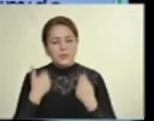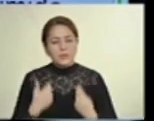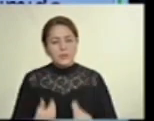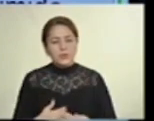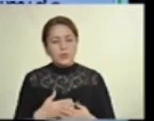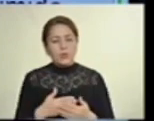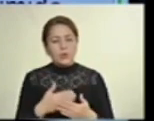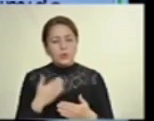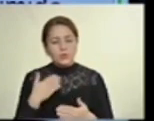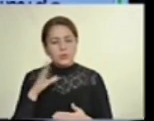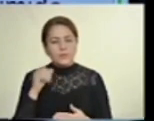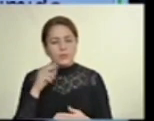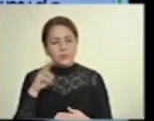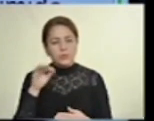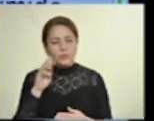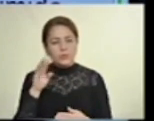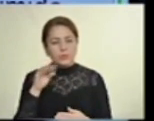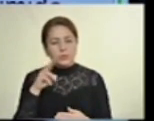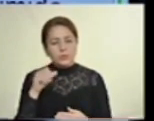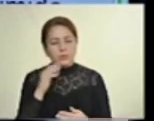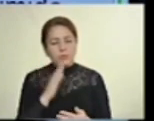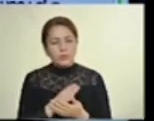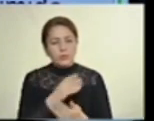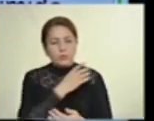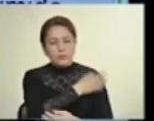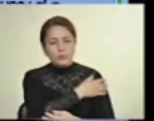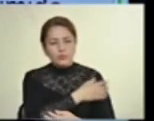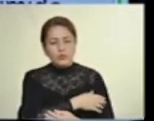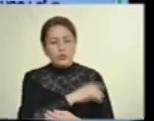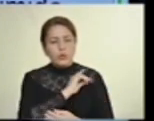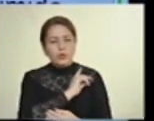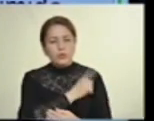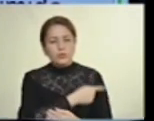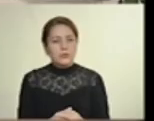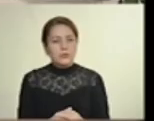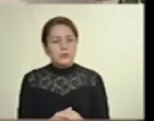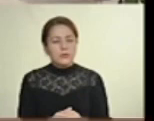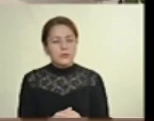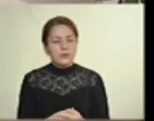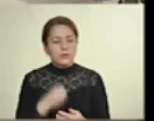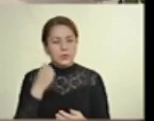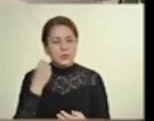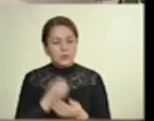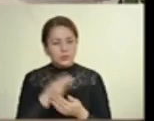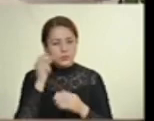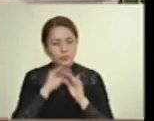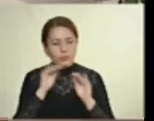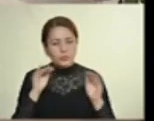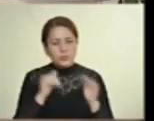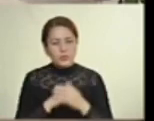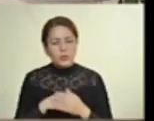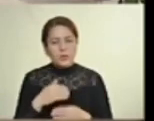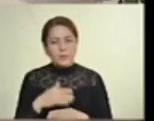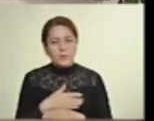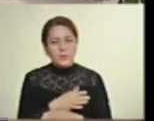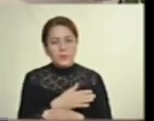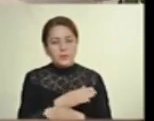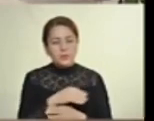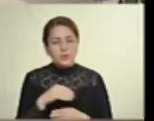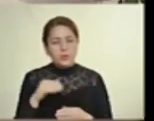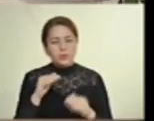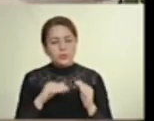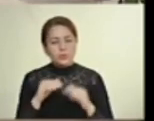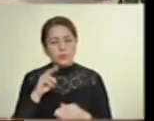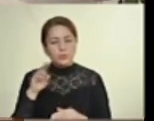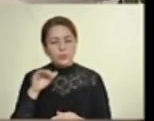orqa tomonida va dumida joylashgan muskullar kuchli rivojlangan. Aziz o'quvchilar, baliqlarning suzgich